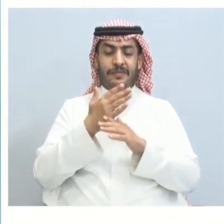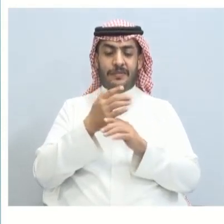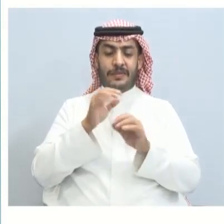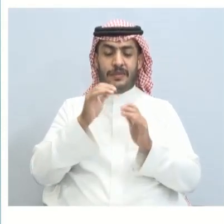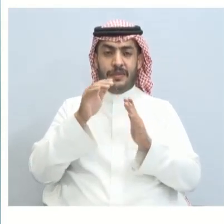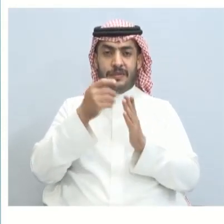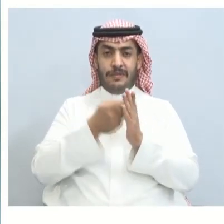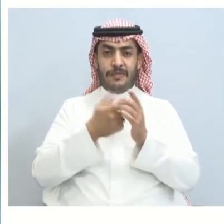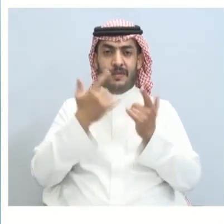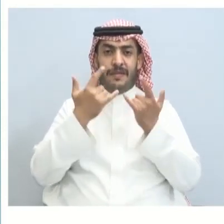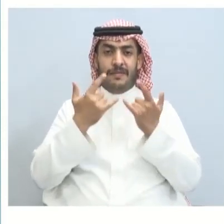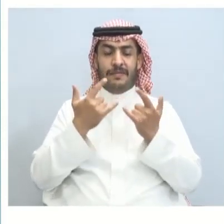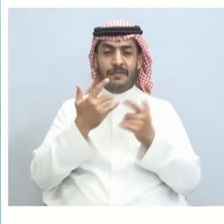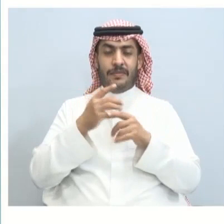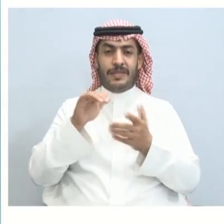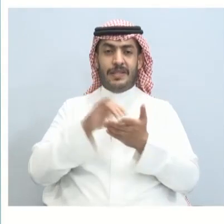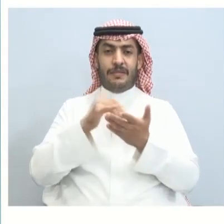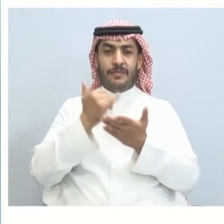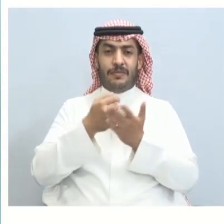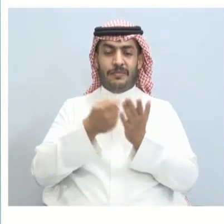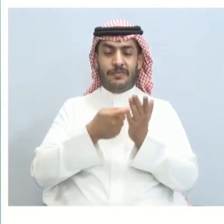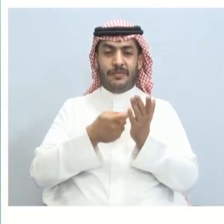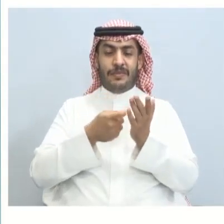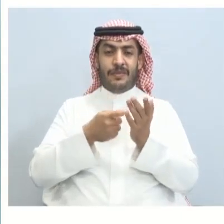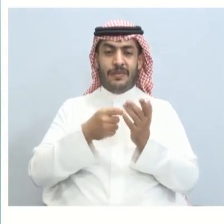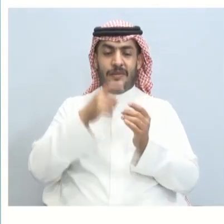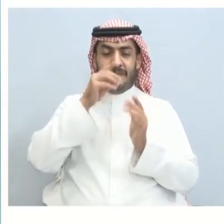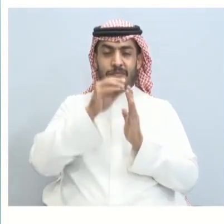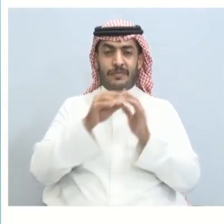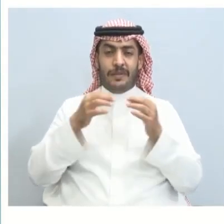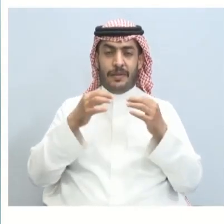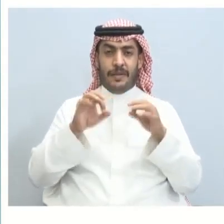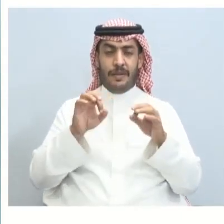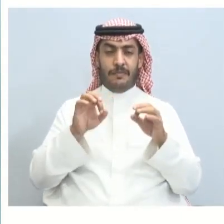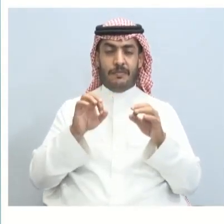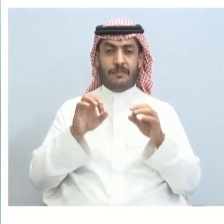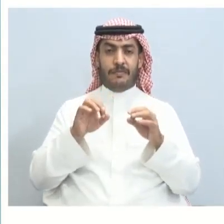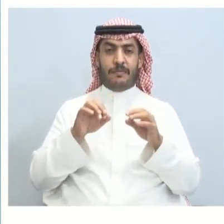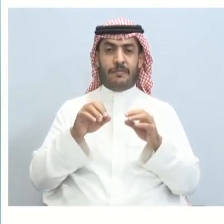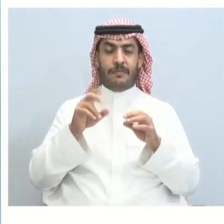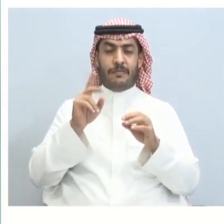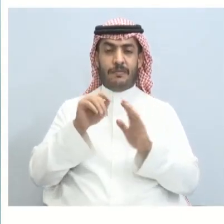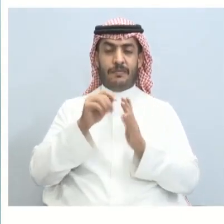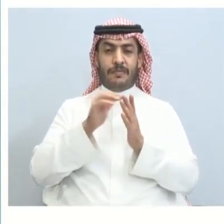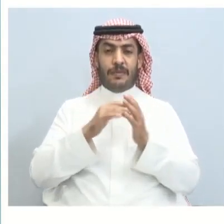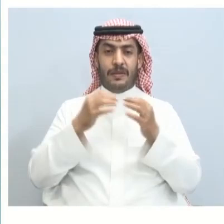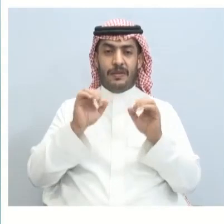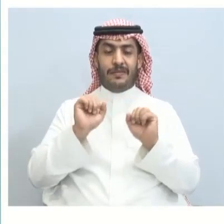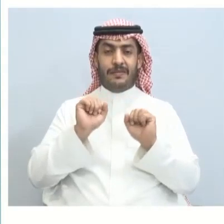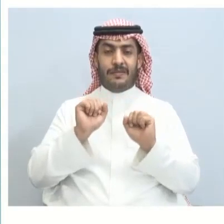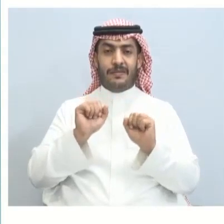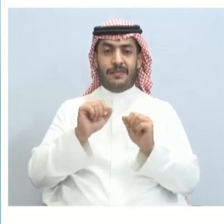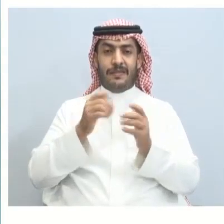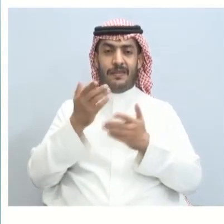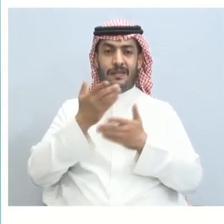احنا ذكرنا قد يكون السكرتير هو من يكتب المحضر وبالتالي لابد ان يكون له استماع جيد وتدوين جيد حول